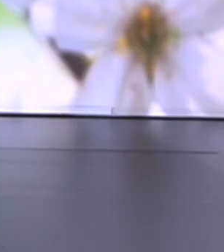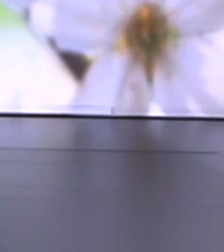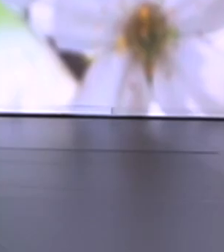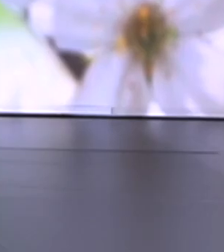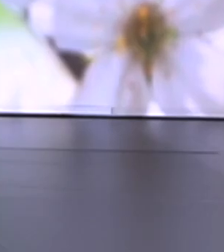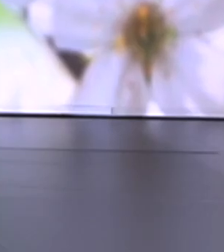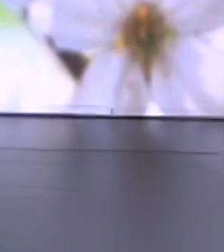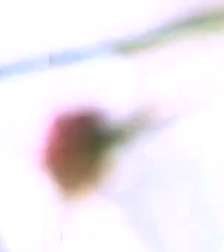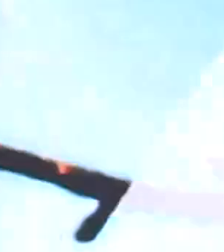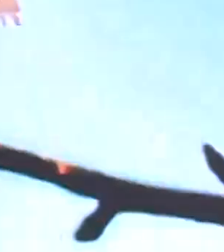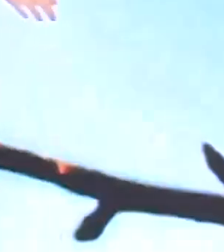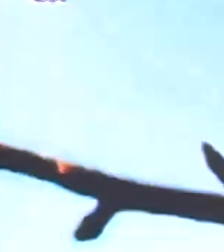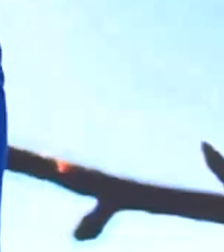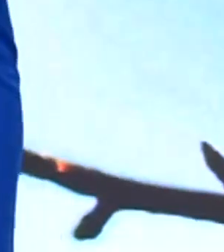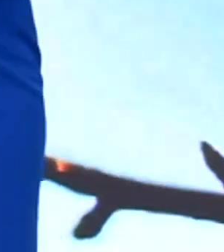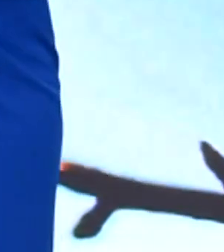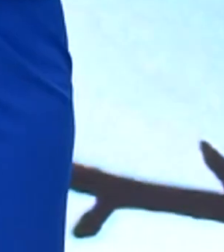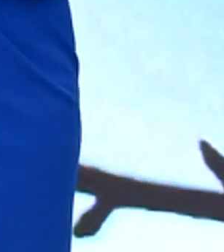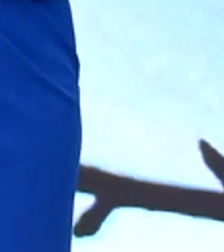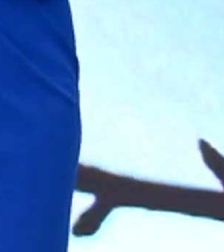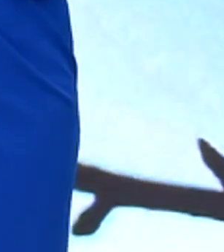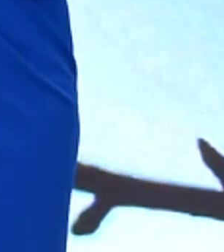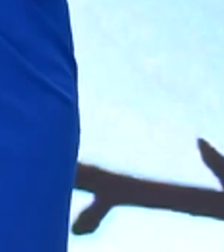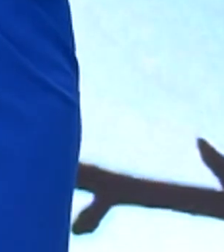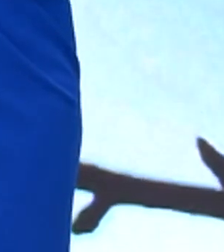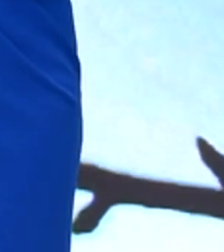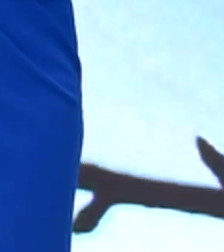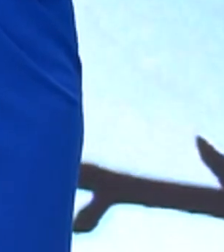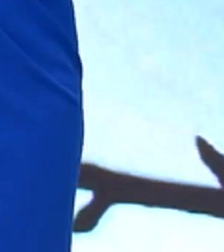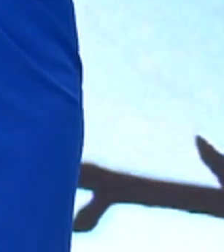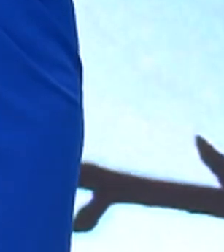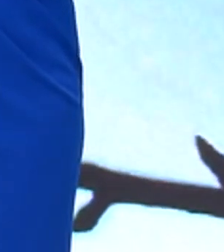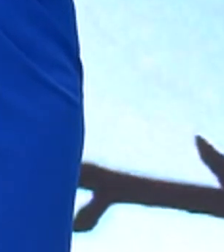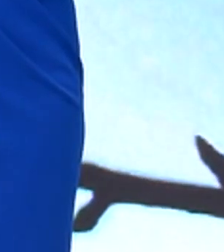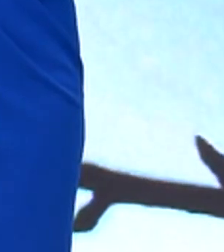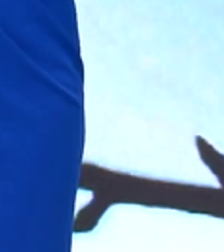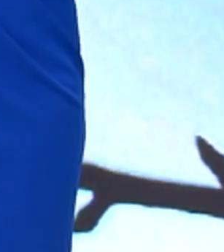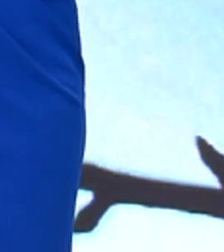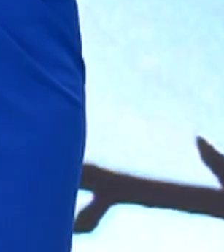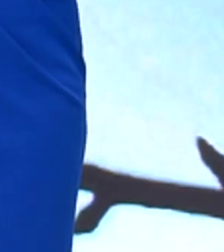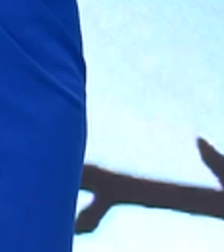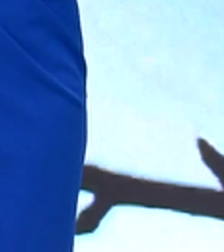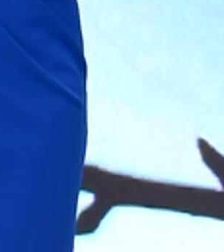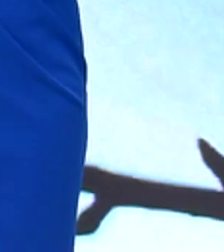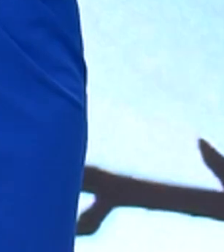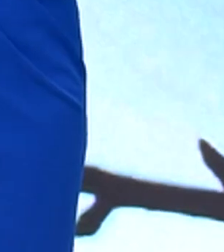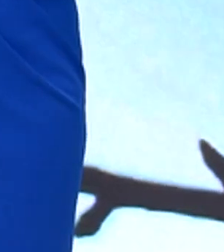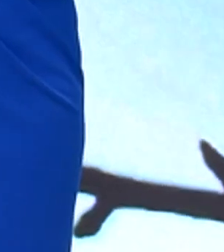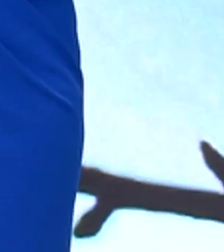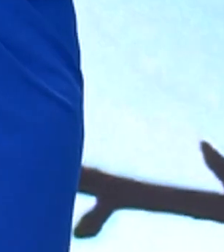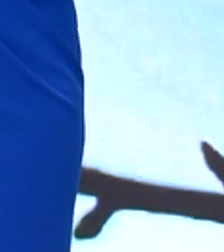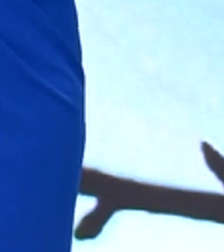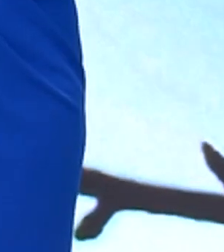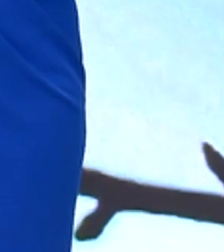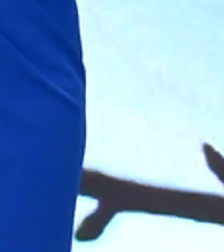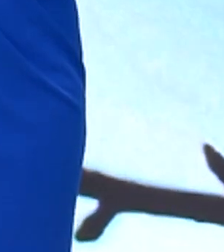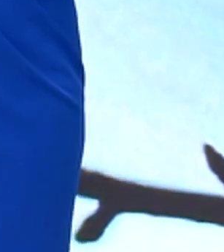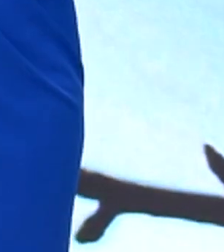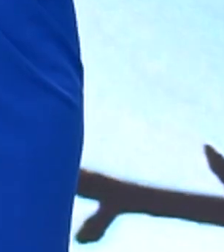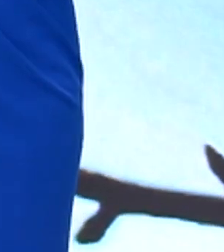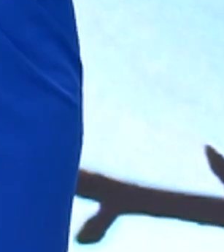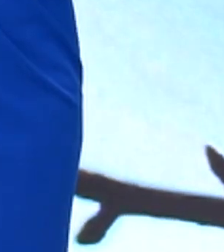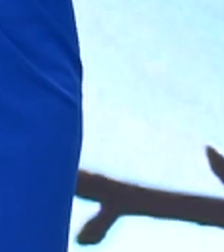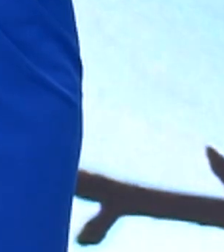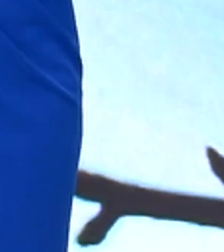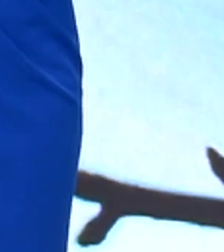градусқа көтеріледі. Мегапостерге тоқталсақ, Шымкентте күн ала бұлттанады, күндіз +25, түнде +16. Алматыда жаңбыр